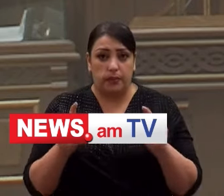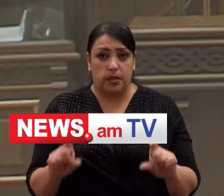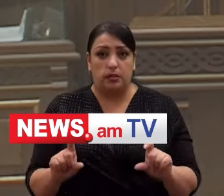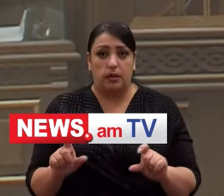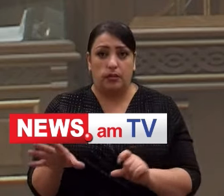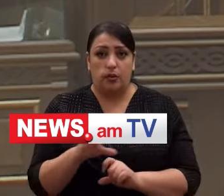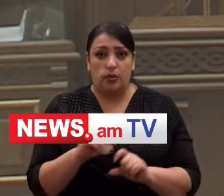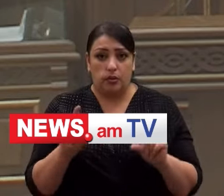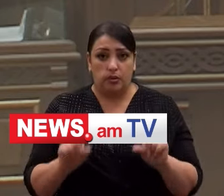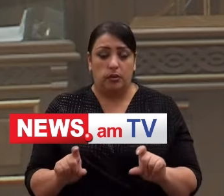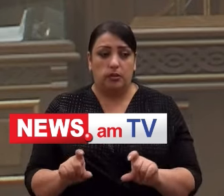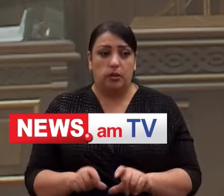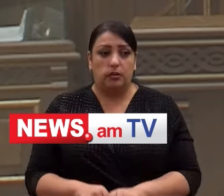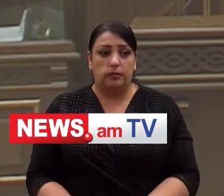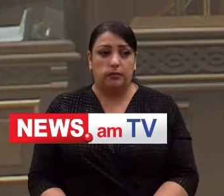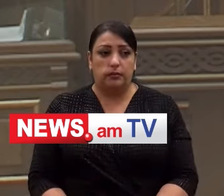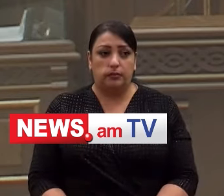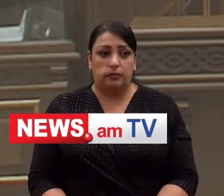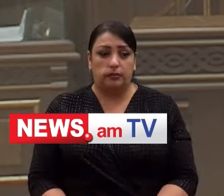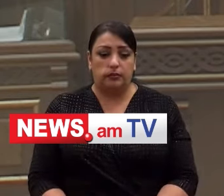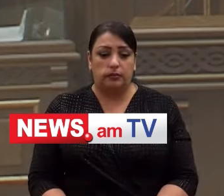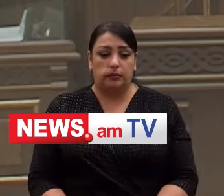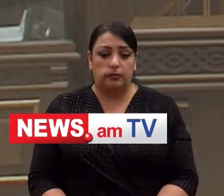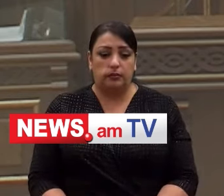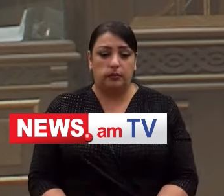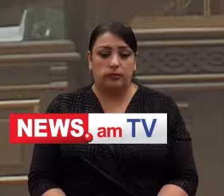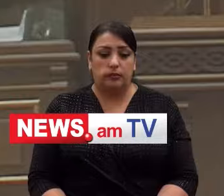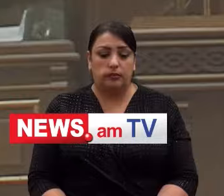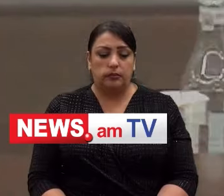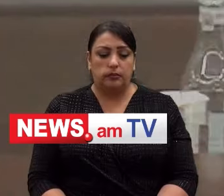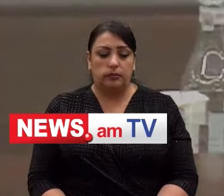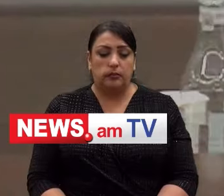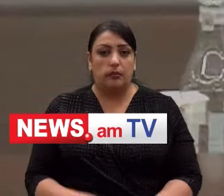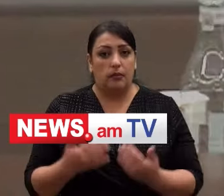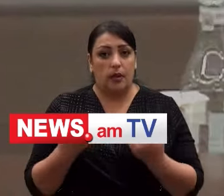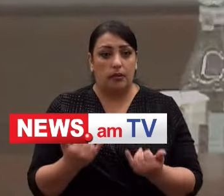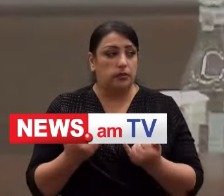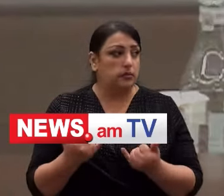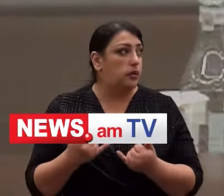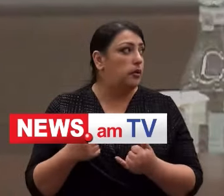Խնդրում եմ, եւ այս Պարլամենտում կարող են նաև